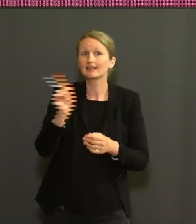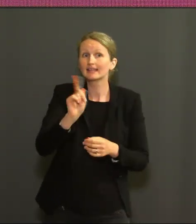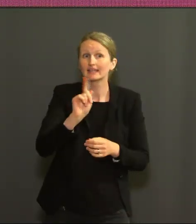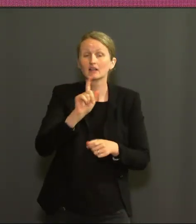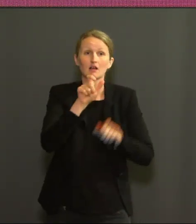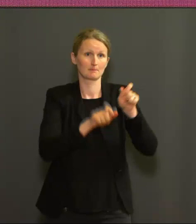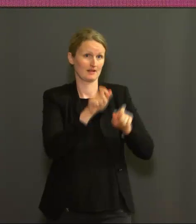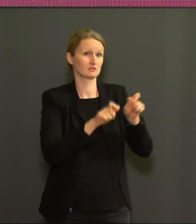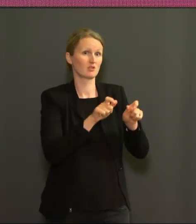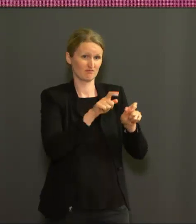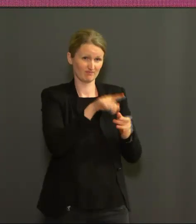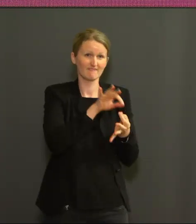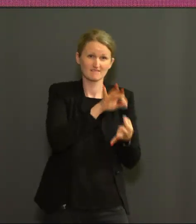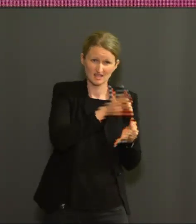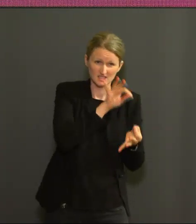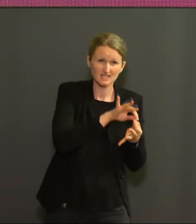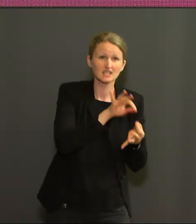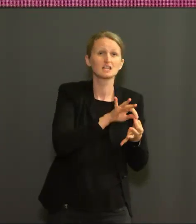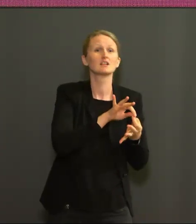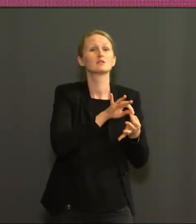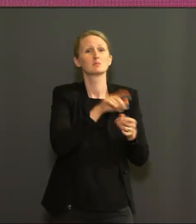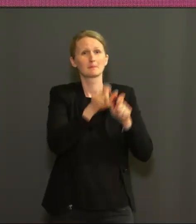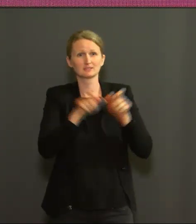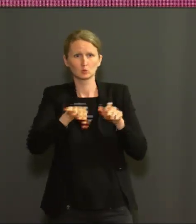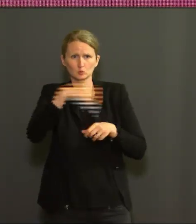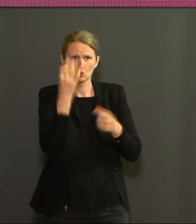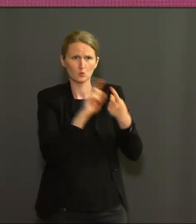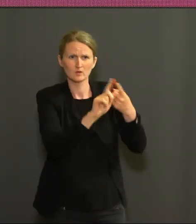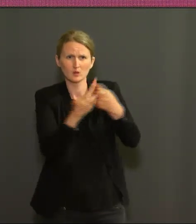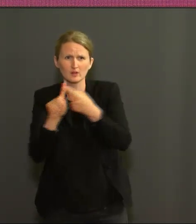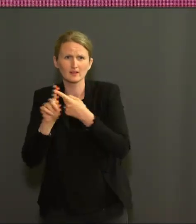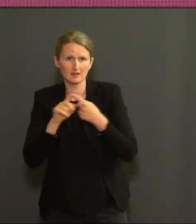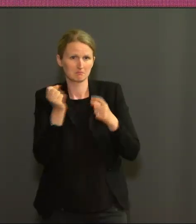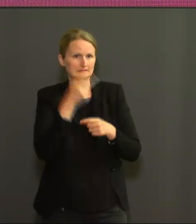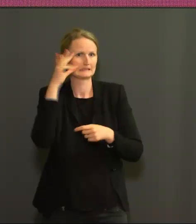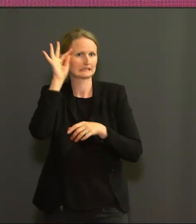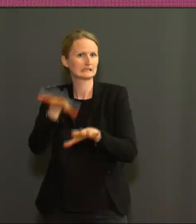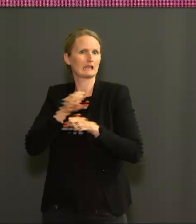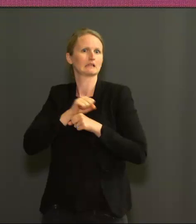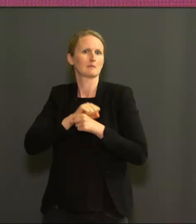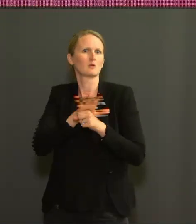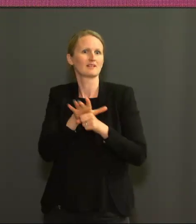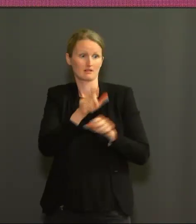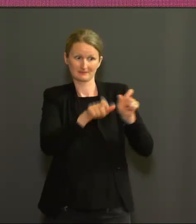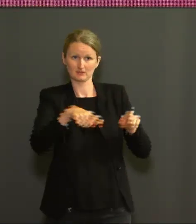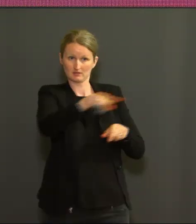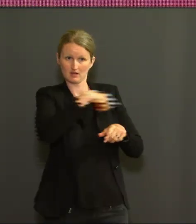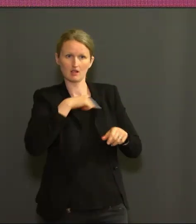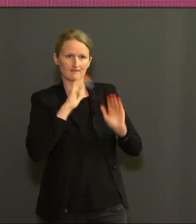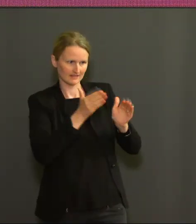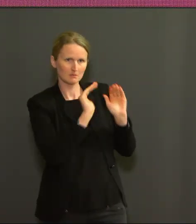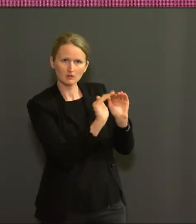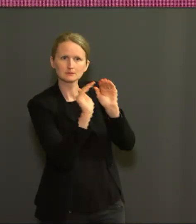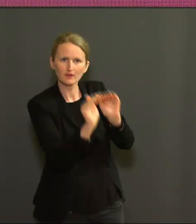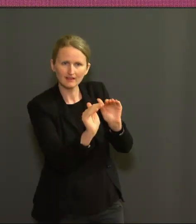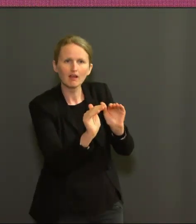priorité, avant les groupes plus larges, plus hétérogènes, parfois aussi plus sceptiques sur